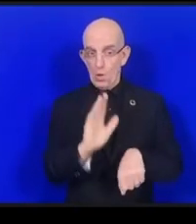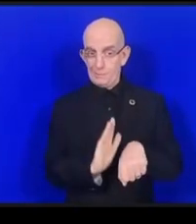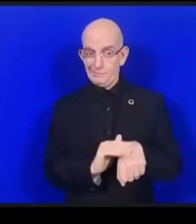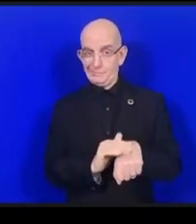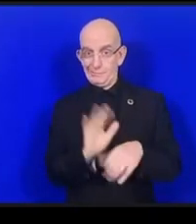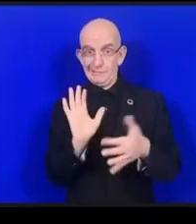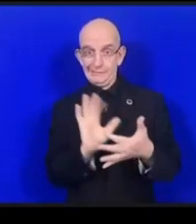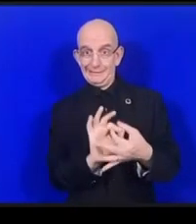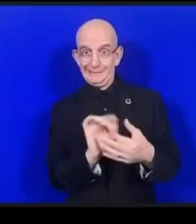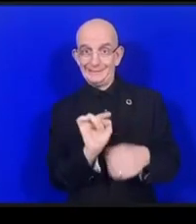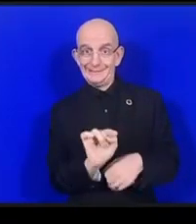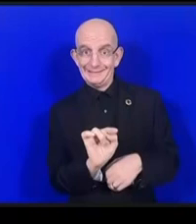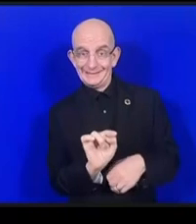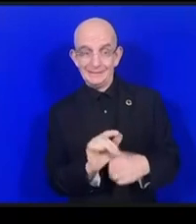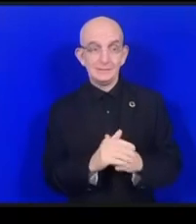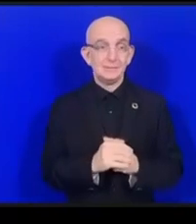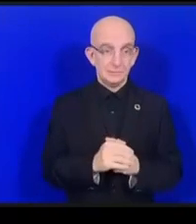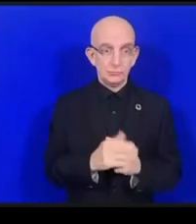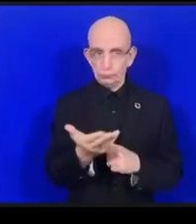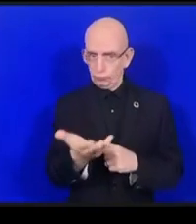пожалуста буквально